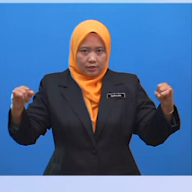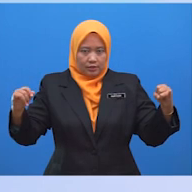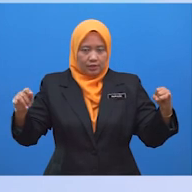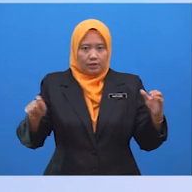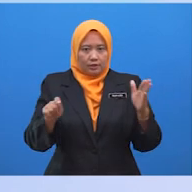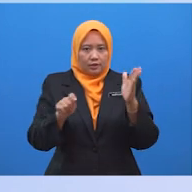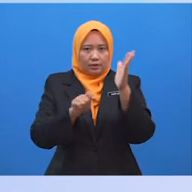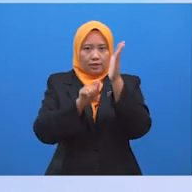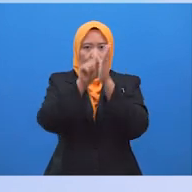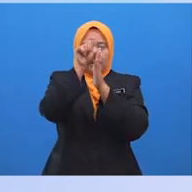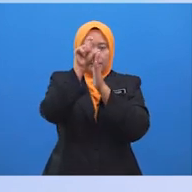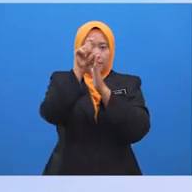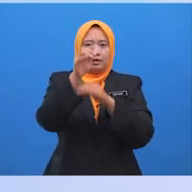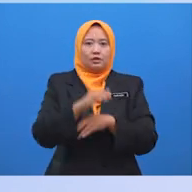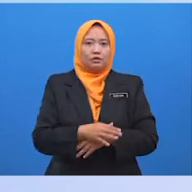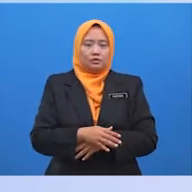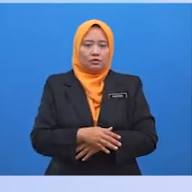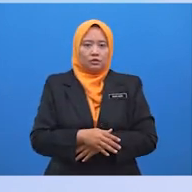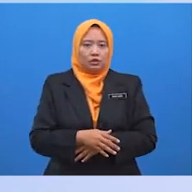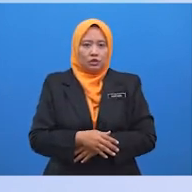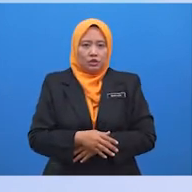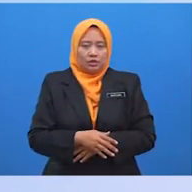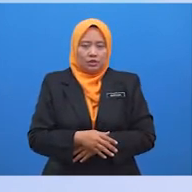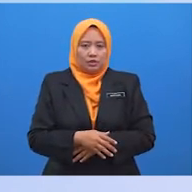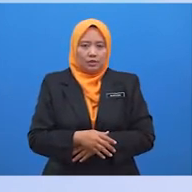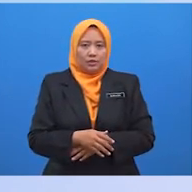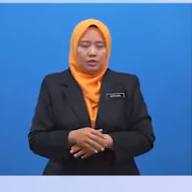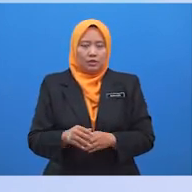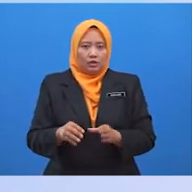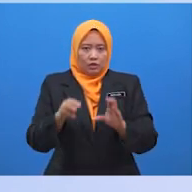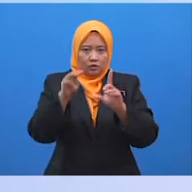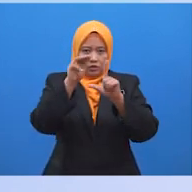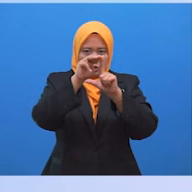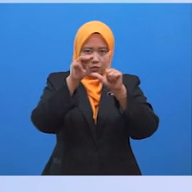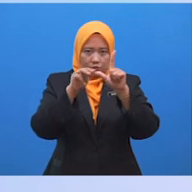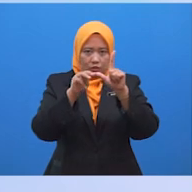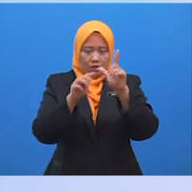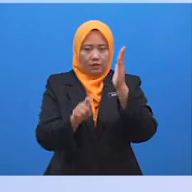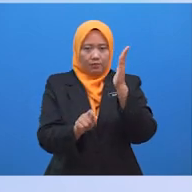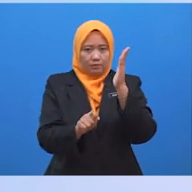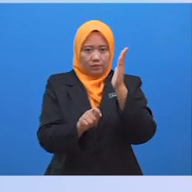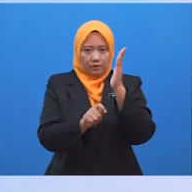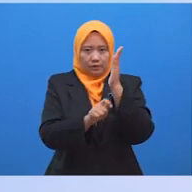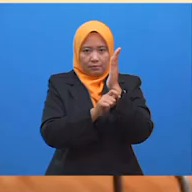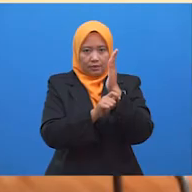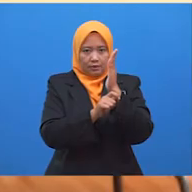tangga, maka kecuraman akan bertambah.